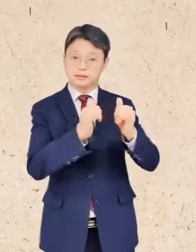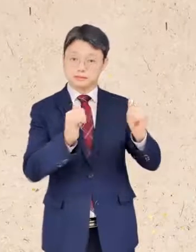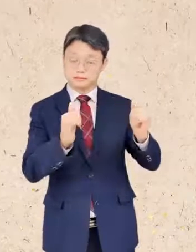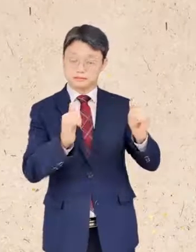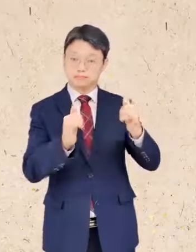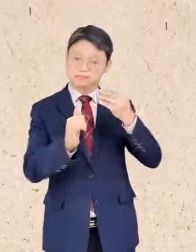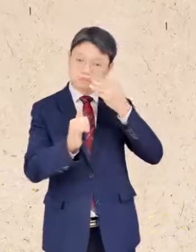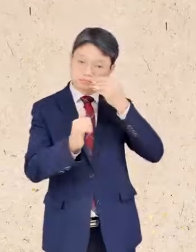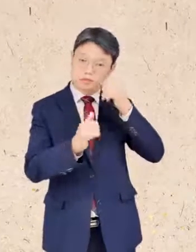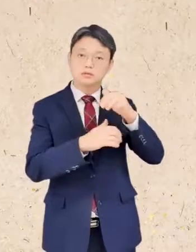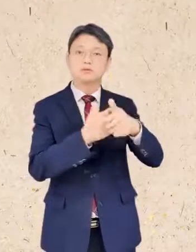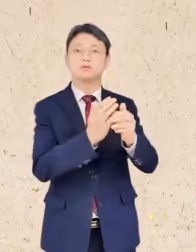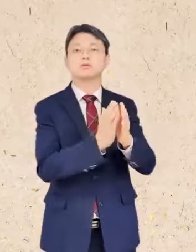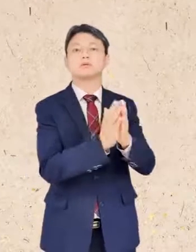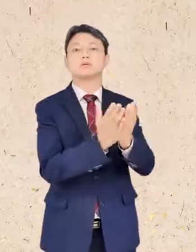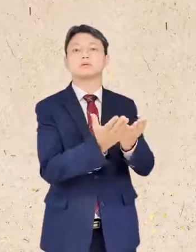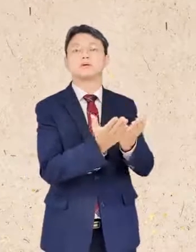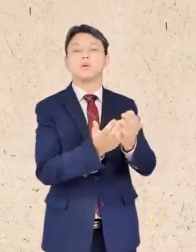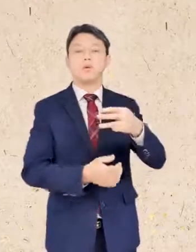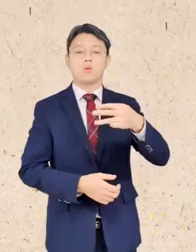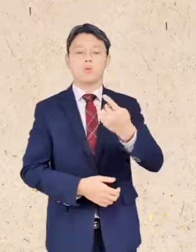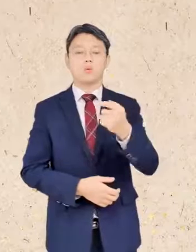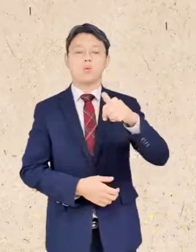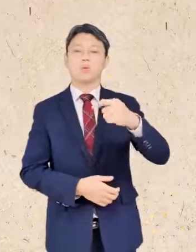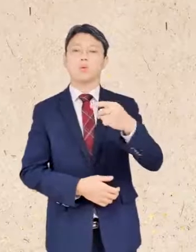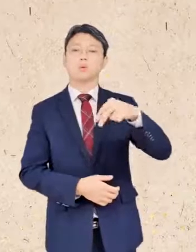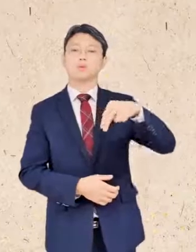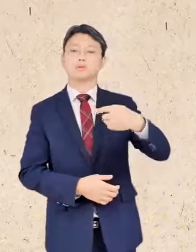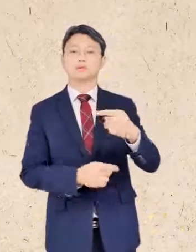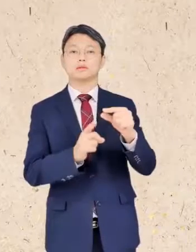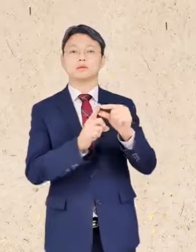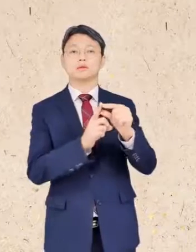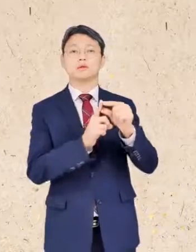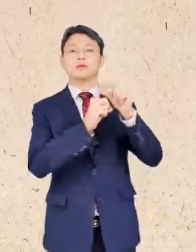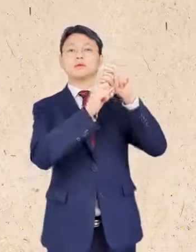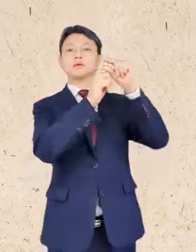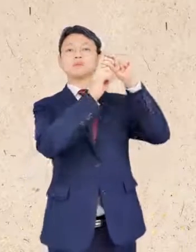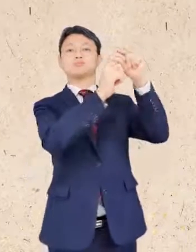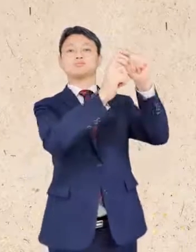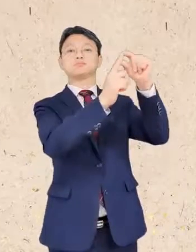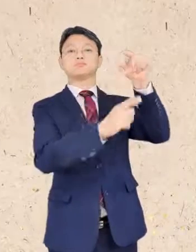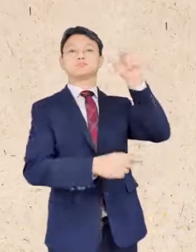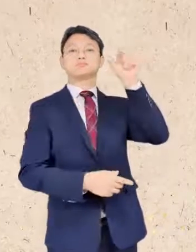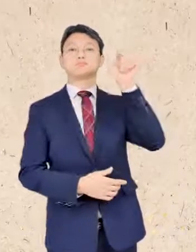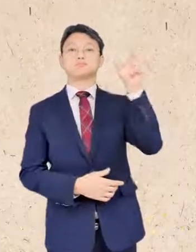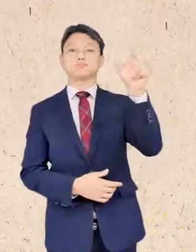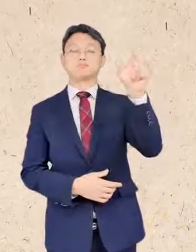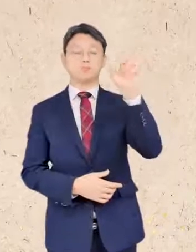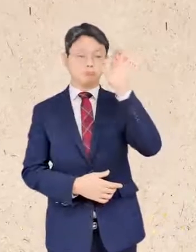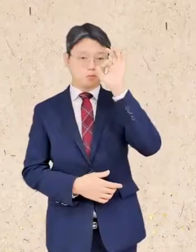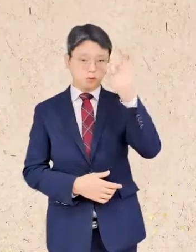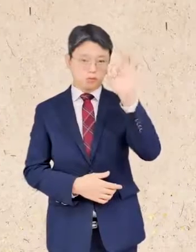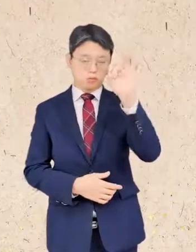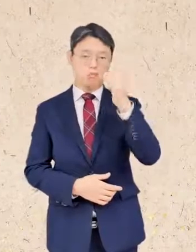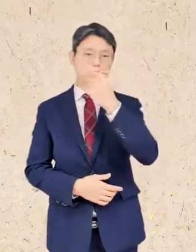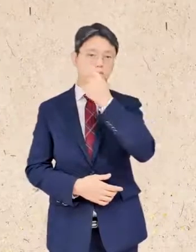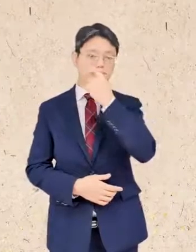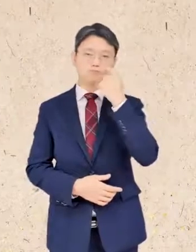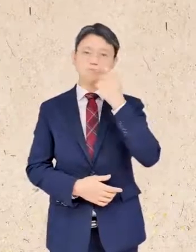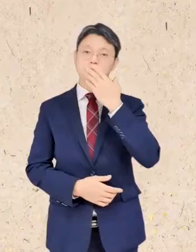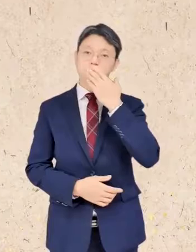헬라인들에게 익숙한 성경책인데요. 로고스라고 하는 단어를 그 시작의 첫문에 사용하고 있다는 점이